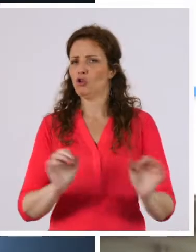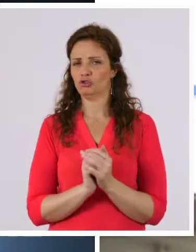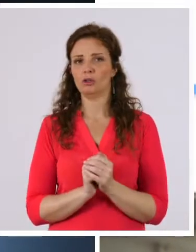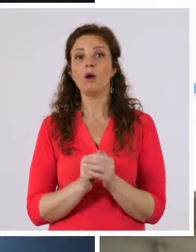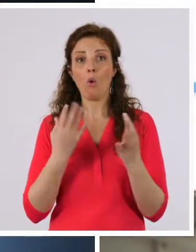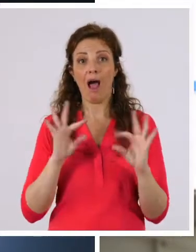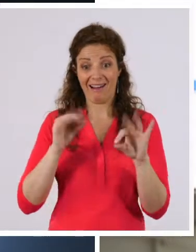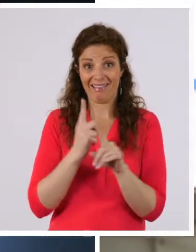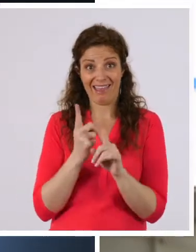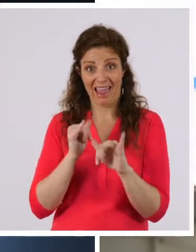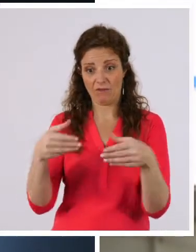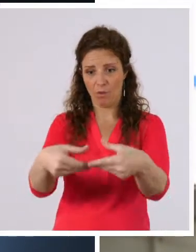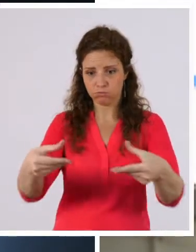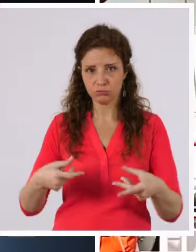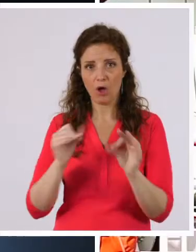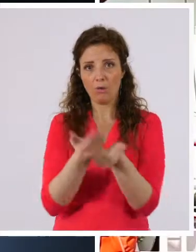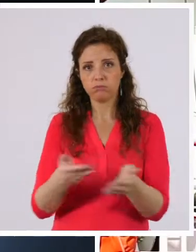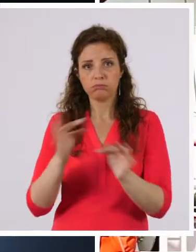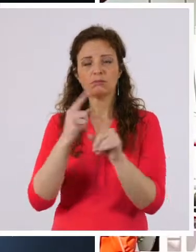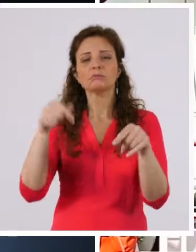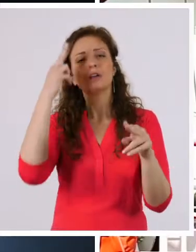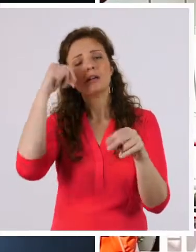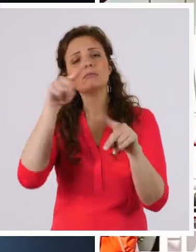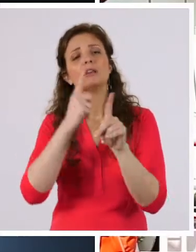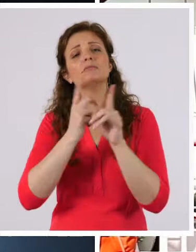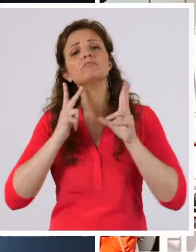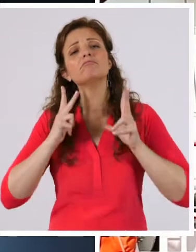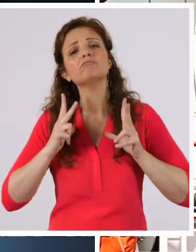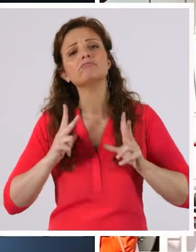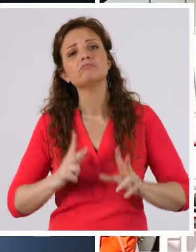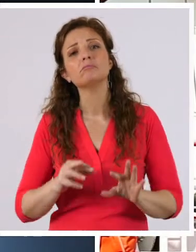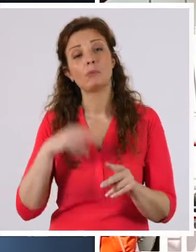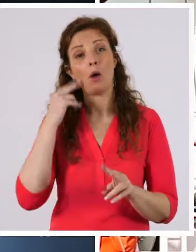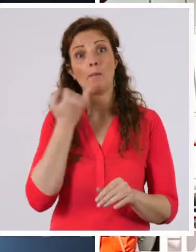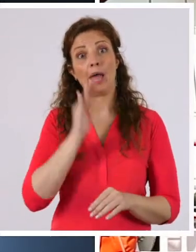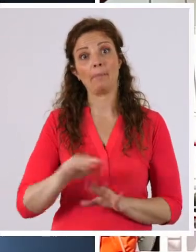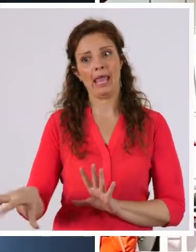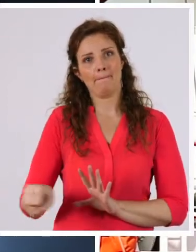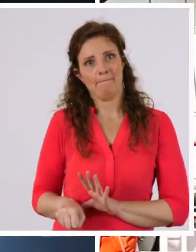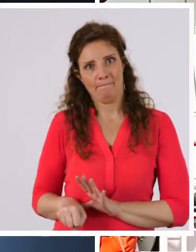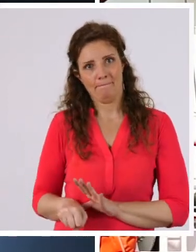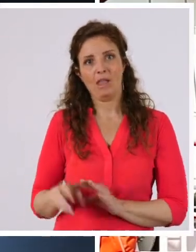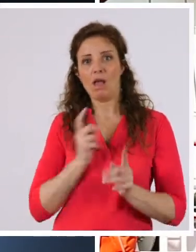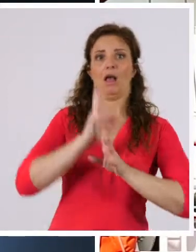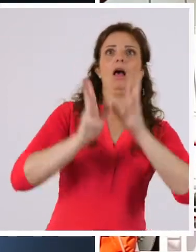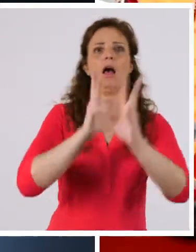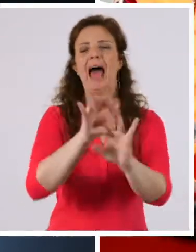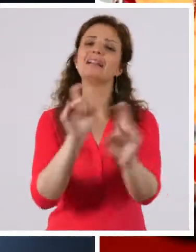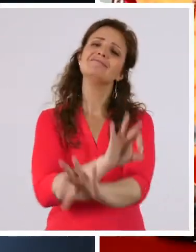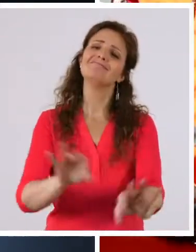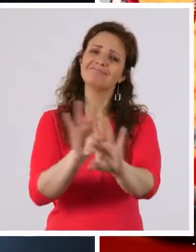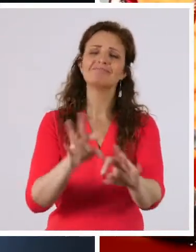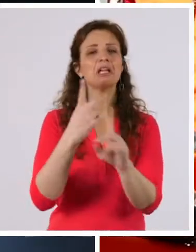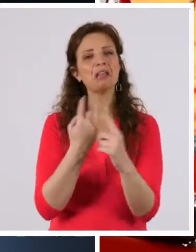in prossimità di una lancia o di una zattera, mantenete la calma. Controllate i bambini. Non accalcatevi ed